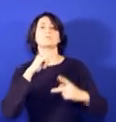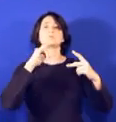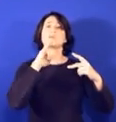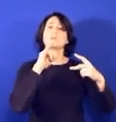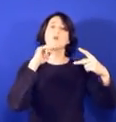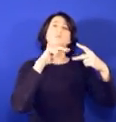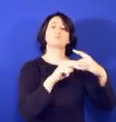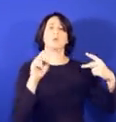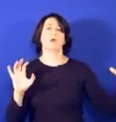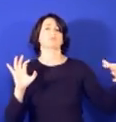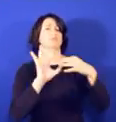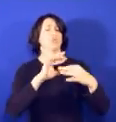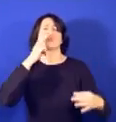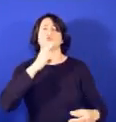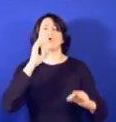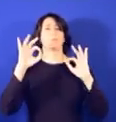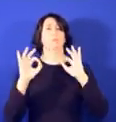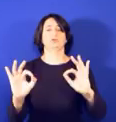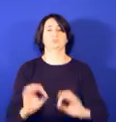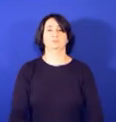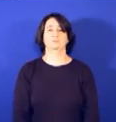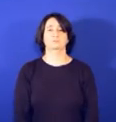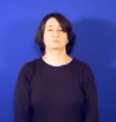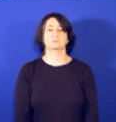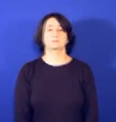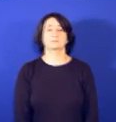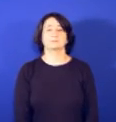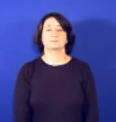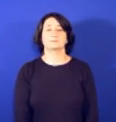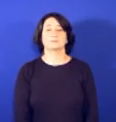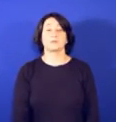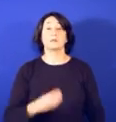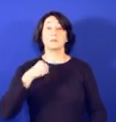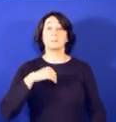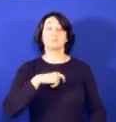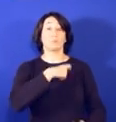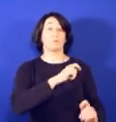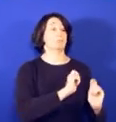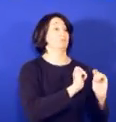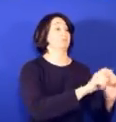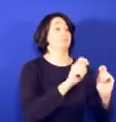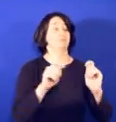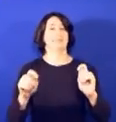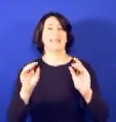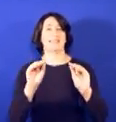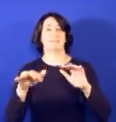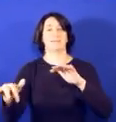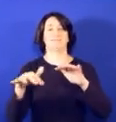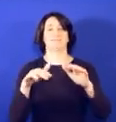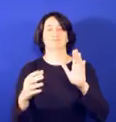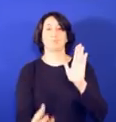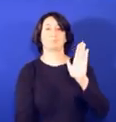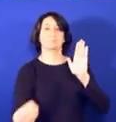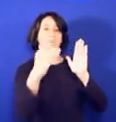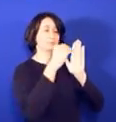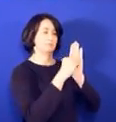aztarnak hasten direnean lanagatik eta Zerutik zua dator dokumentalaren egile Egoitz Rodriguezek jaso dituztenak.